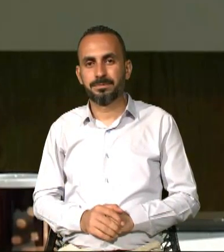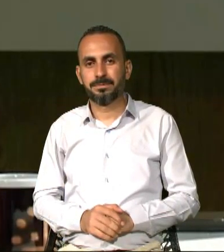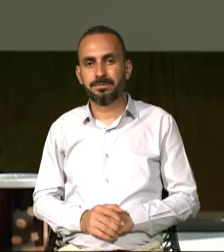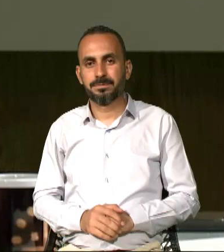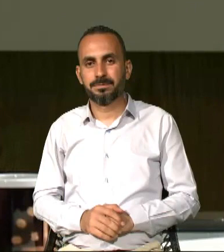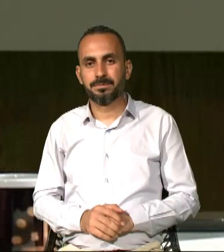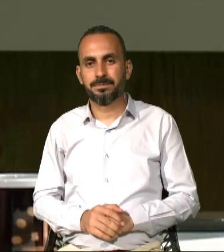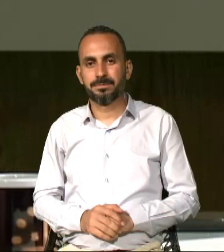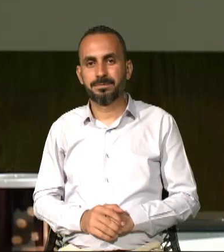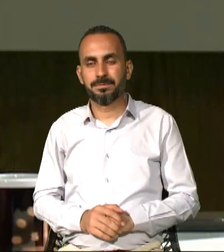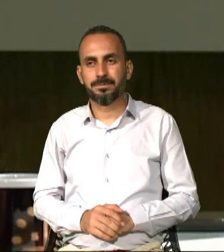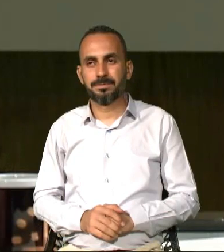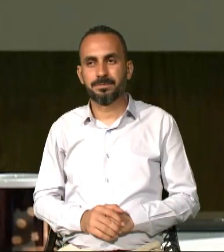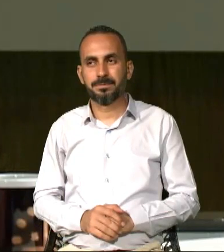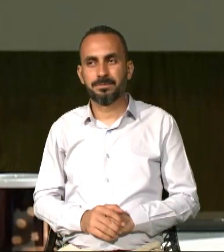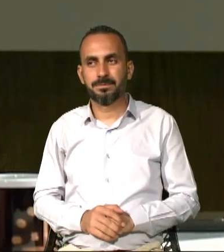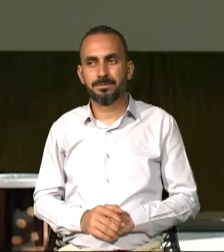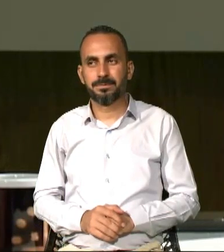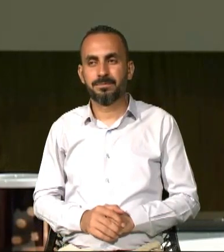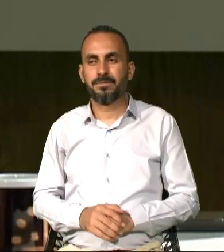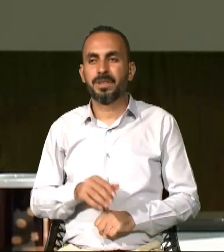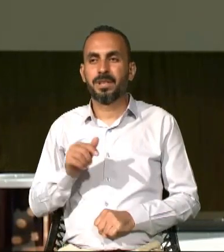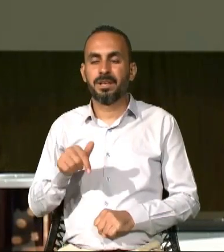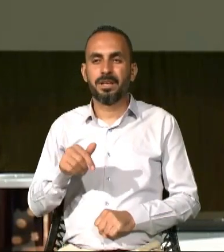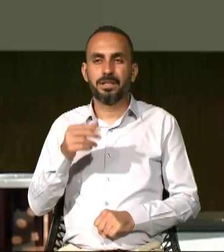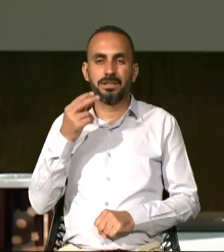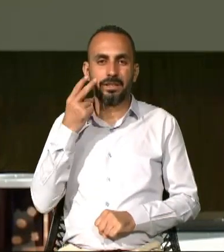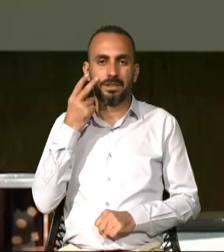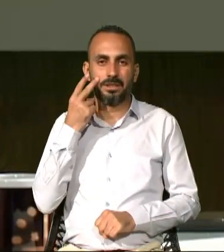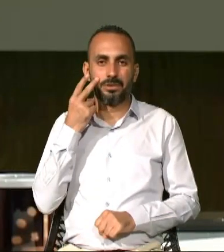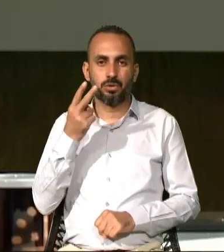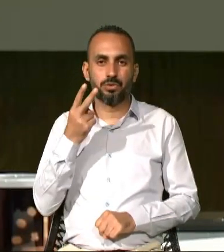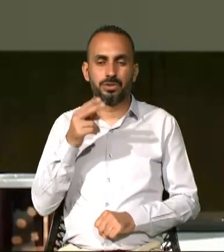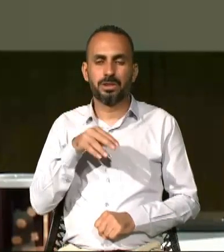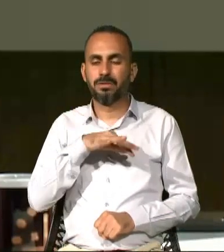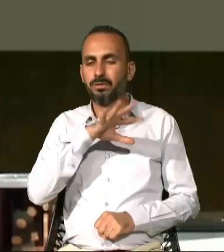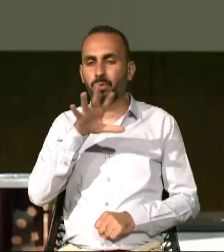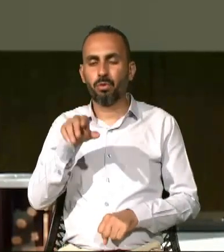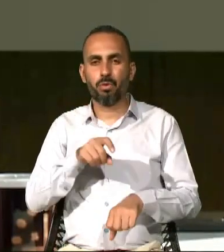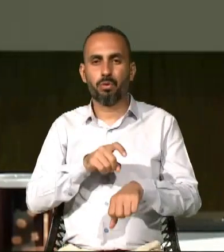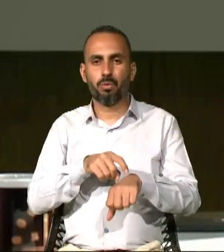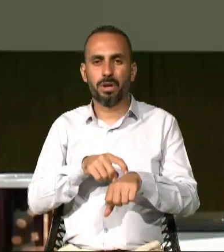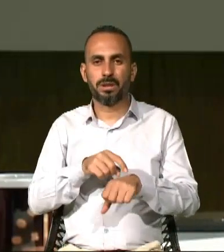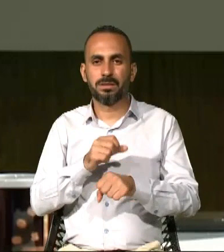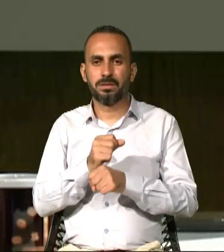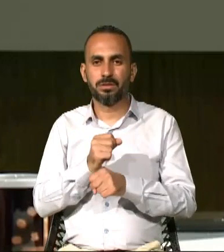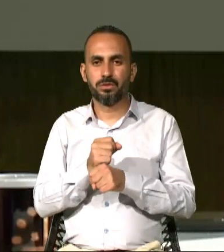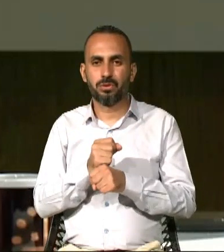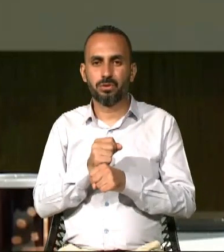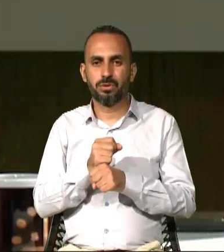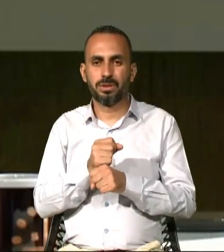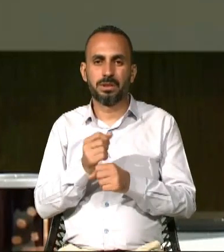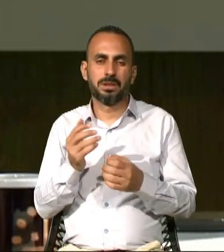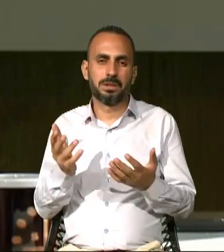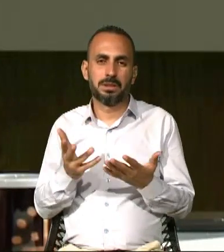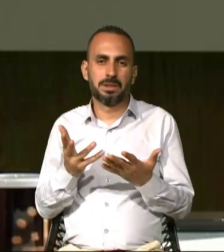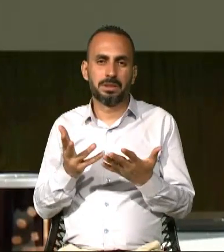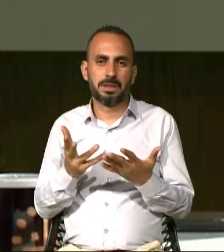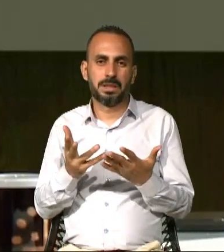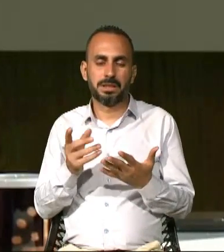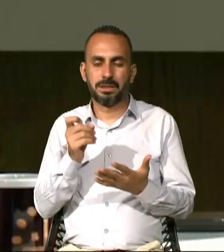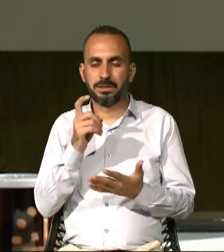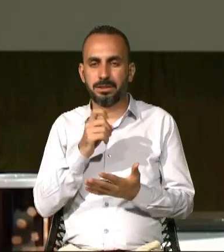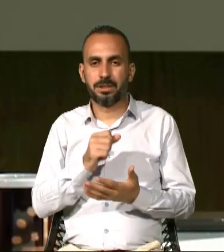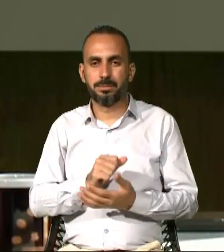سريعا. احنا علينا في كل وقت ان نمشي خدمته. وهو قال اذهبوا الى